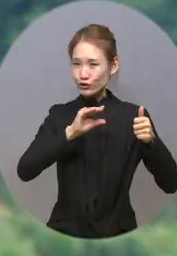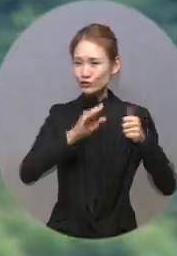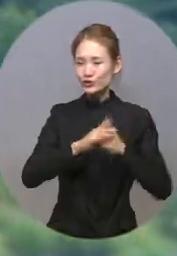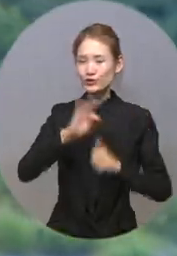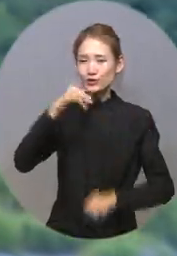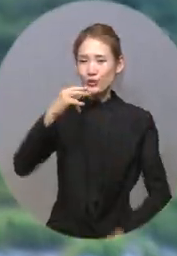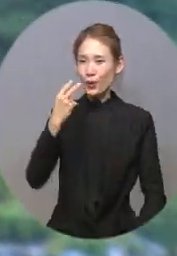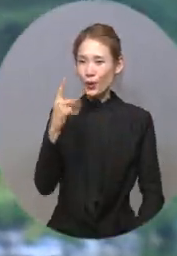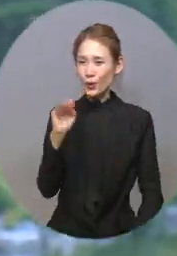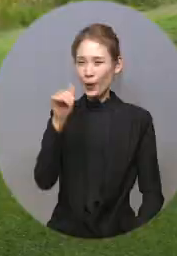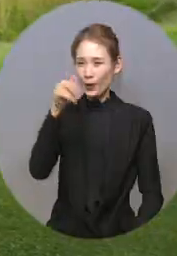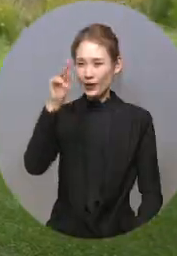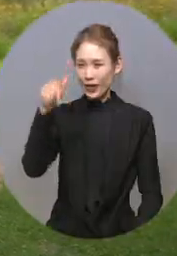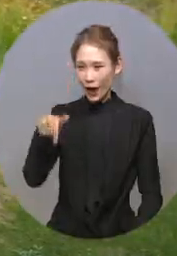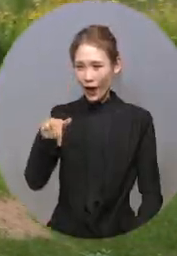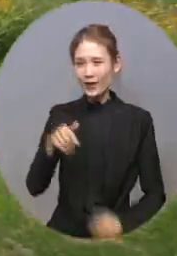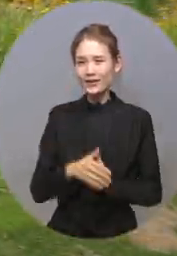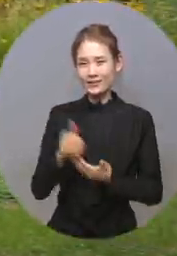조동현!